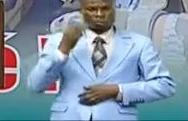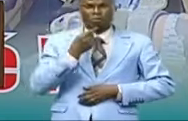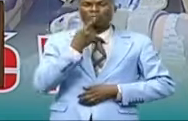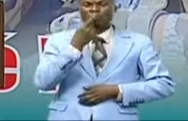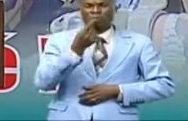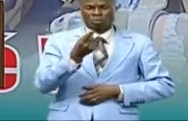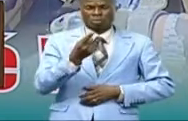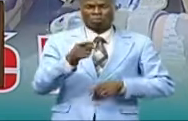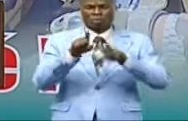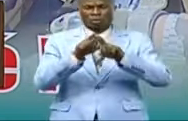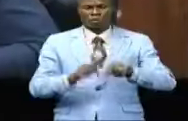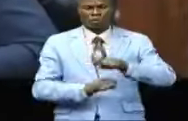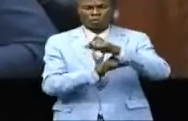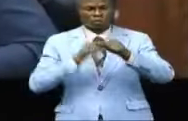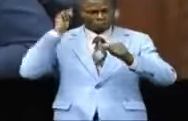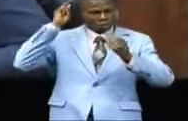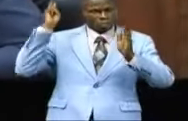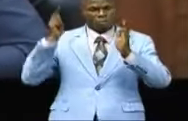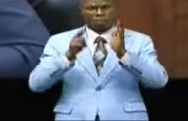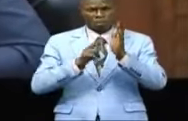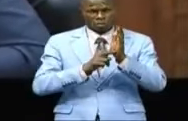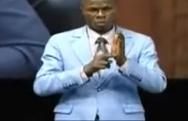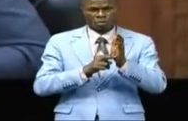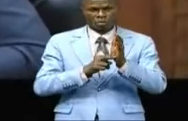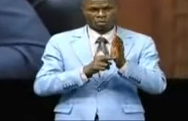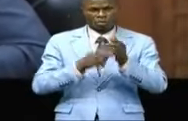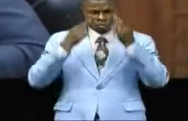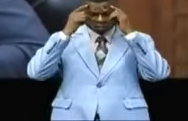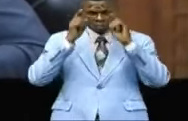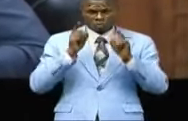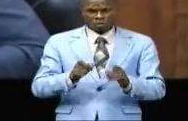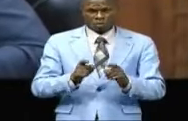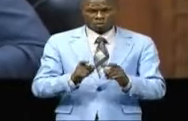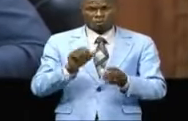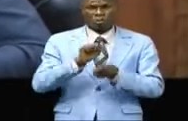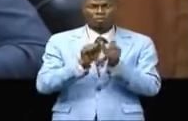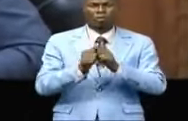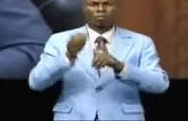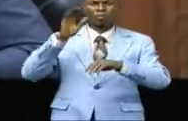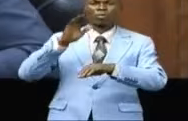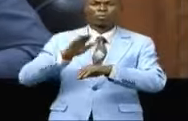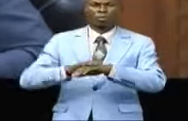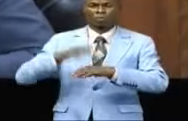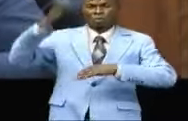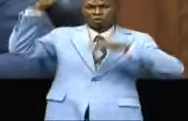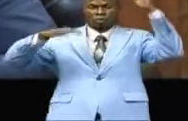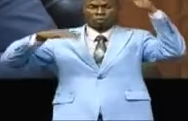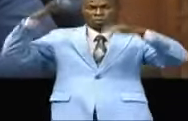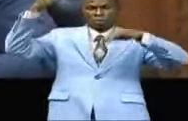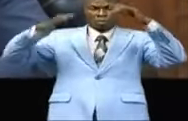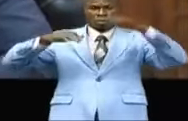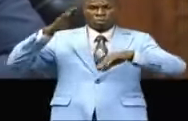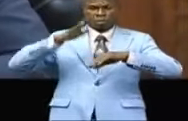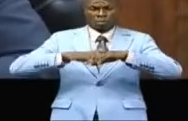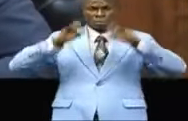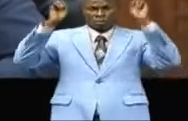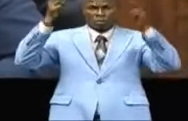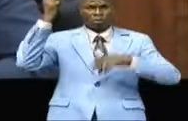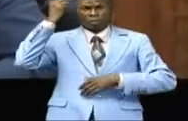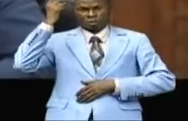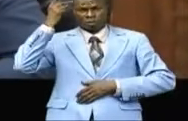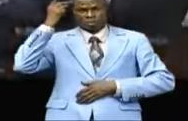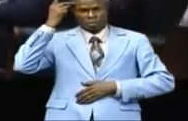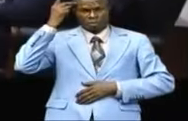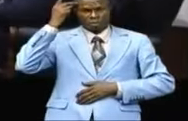soutenu que le gouvernement a pris la mesure des dégâts survenus à la suite de la pluie diluvienne qui s'est abattue sur la ville de